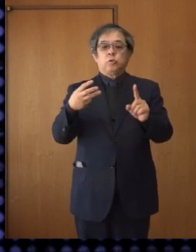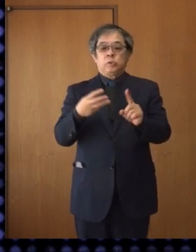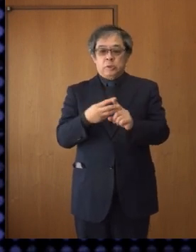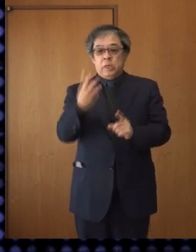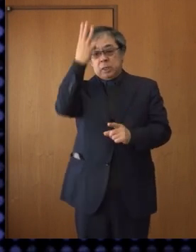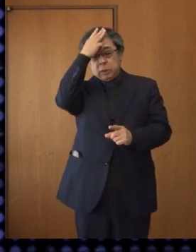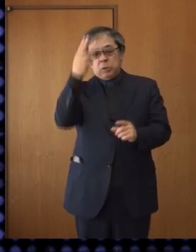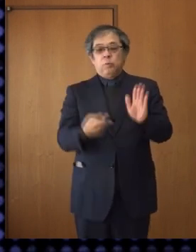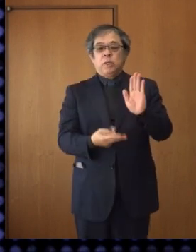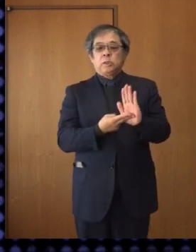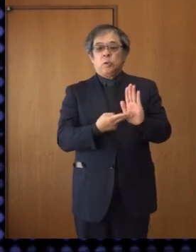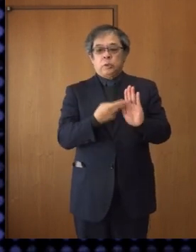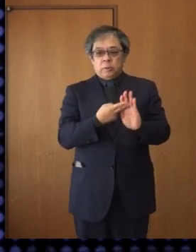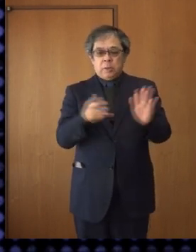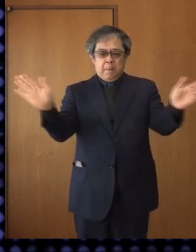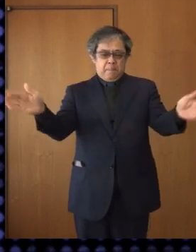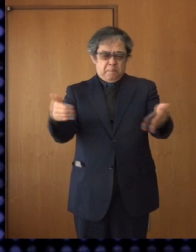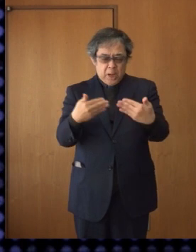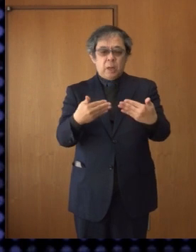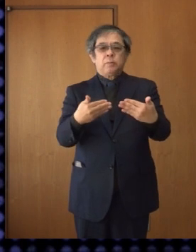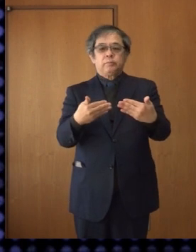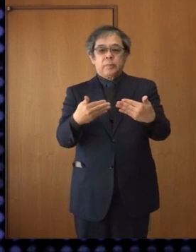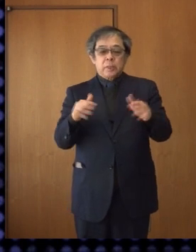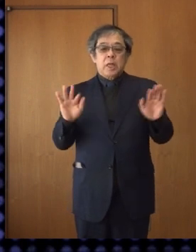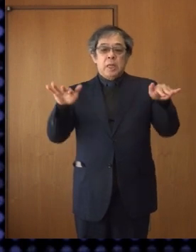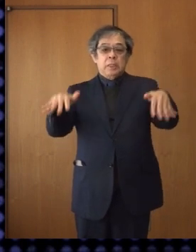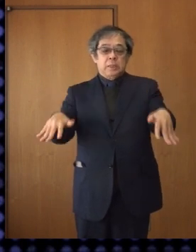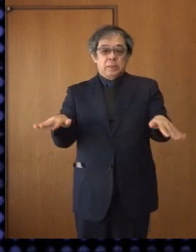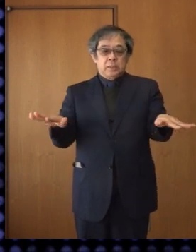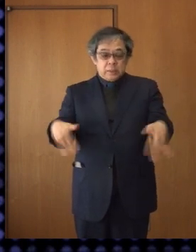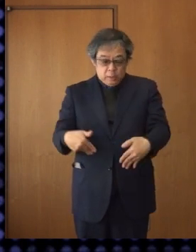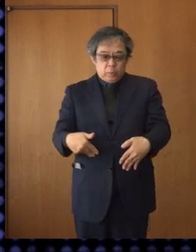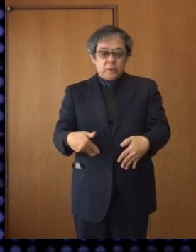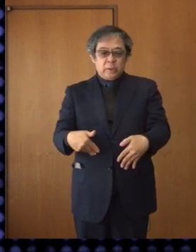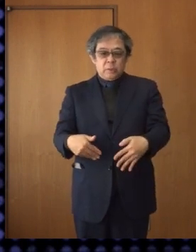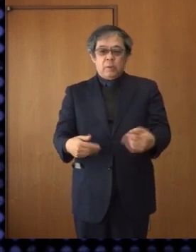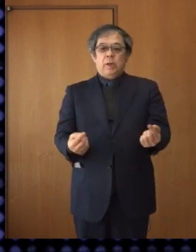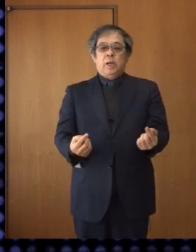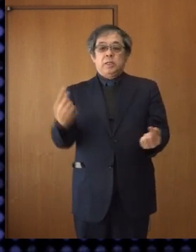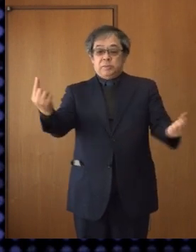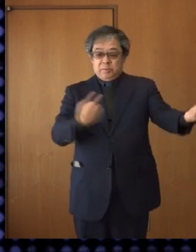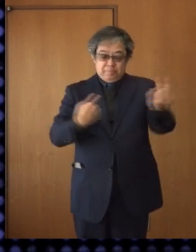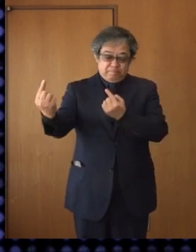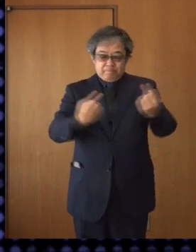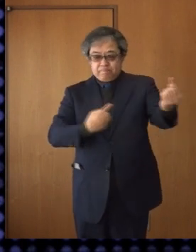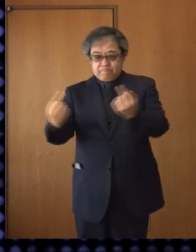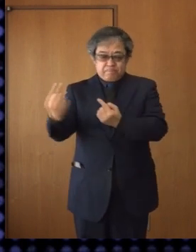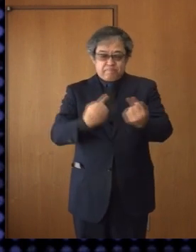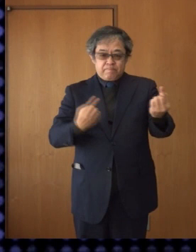年の歴史に幕が下り、閉館セレモニーが行われ、多くの市民が駆けつけ